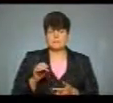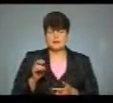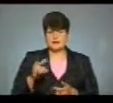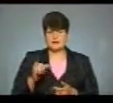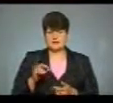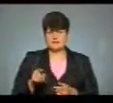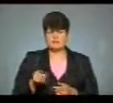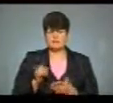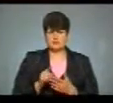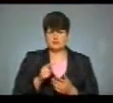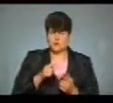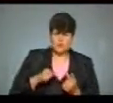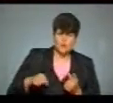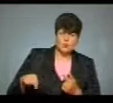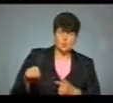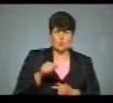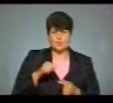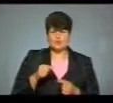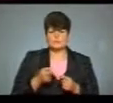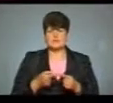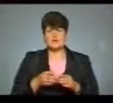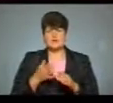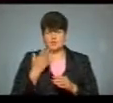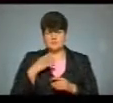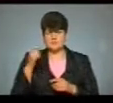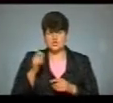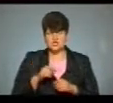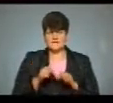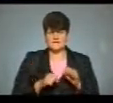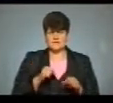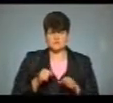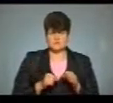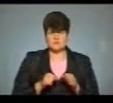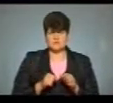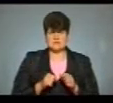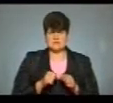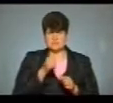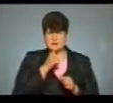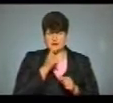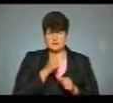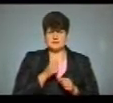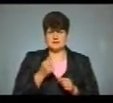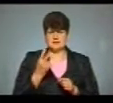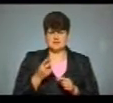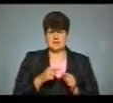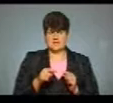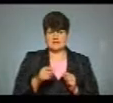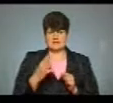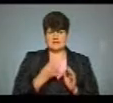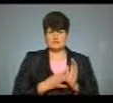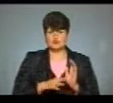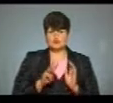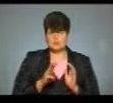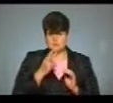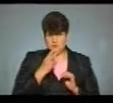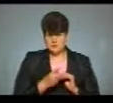повинно бути повне коло педаль. І це разом, коли приїжджає велосипед, заміряється оце от дві лінії 7,93, і ми